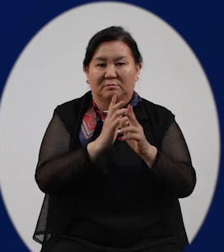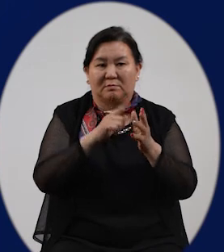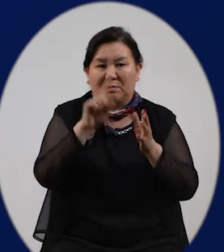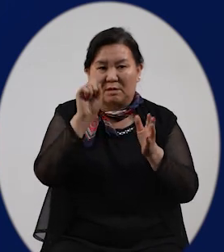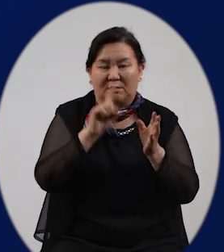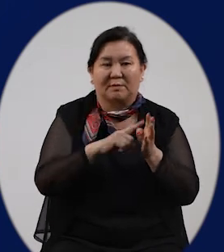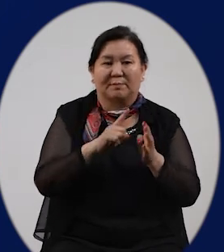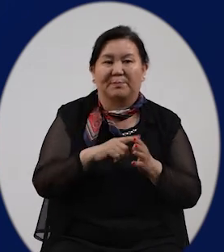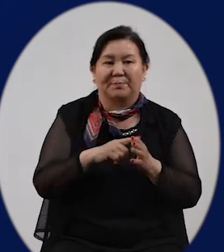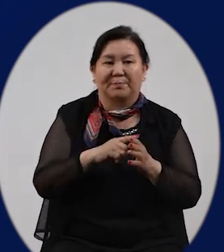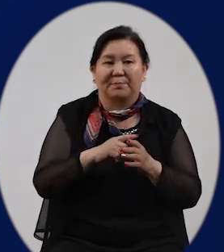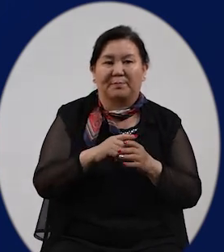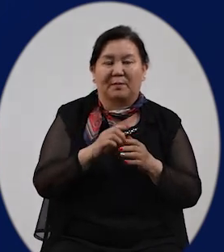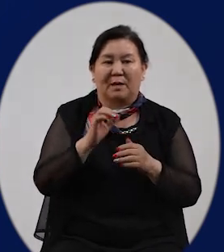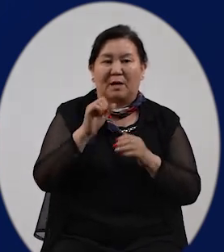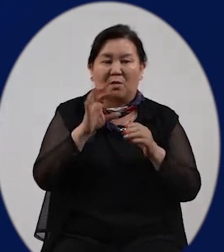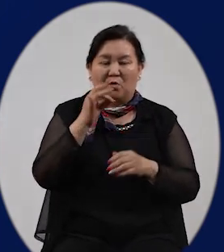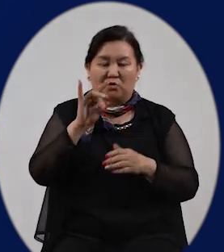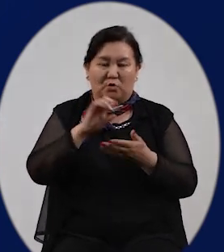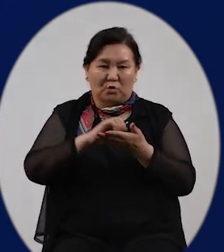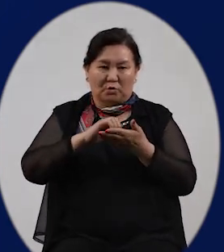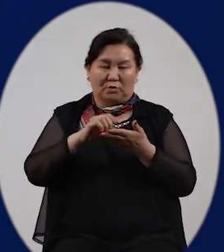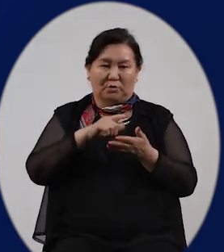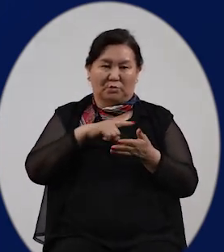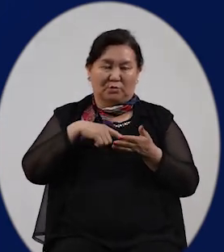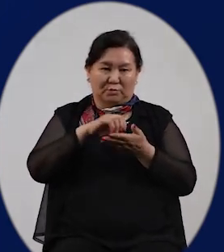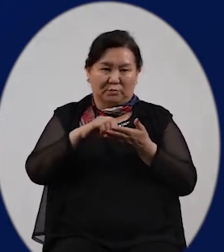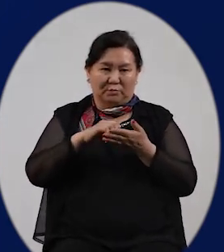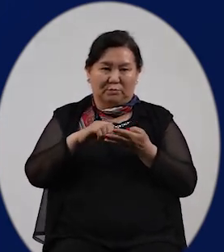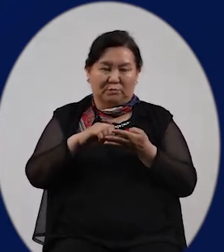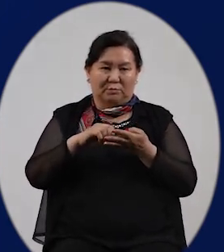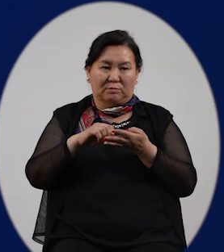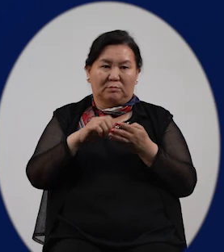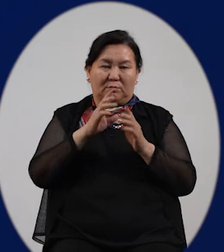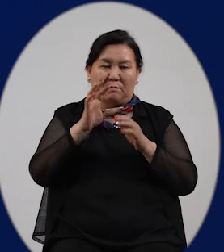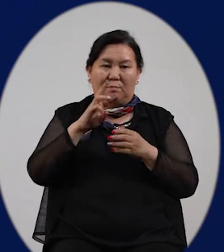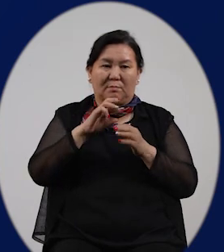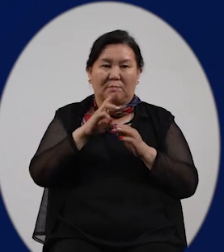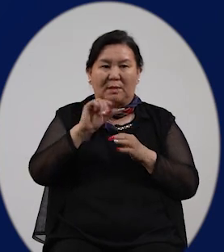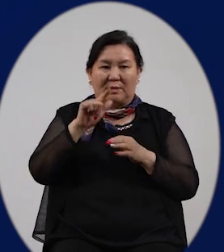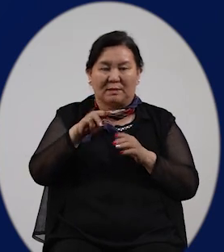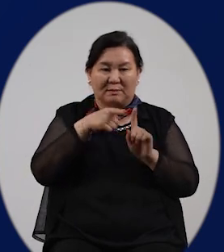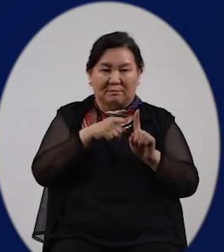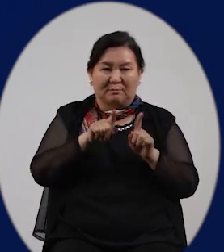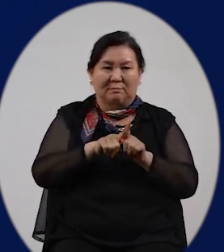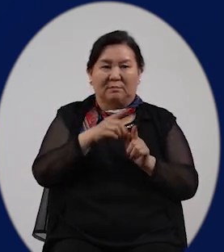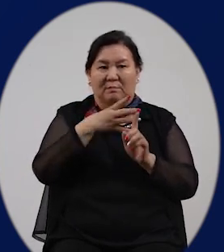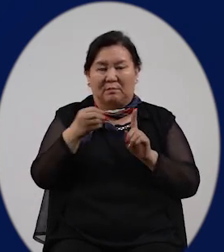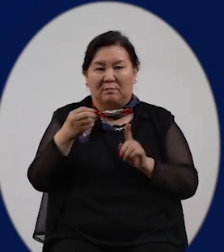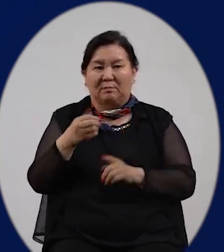1. Эргэн аж ахуйн нэгжийн өргөдөл. Маягт 1-ийн дагуу өргөдлийн маягт.